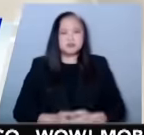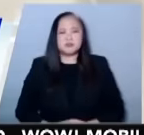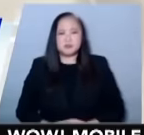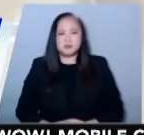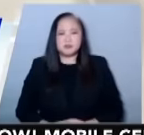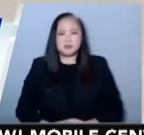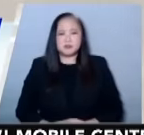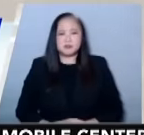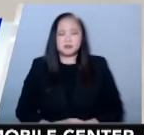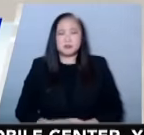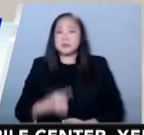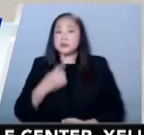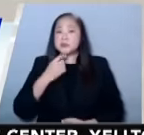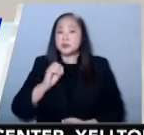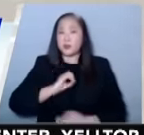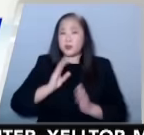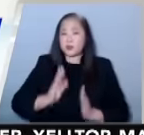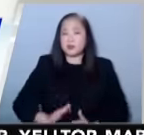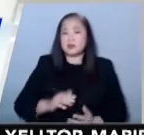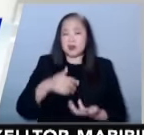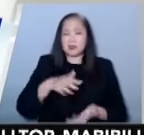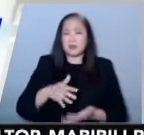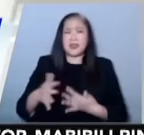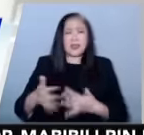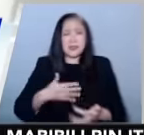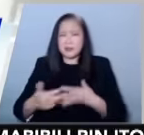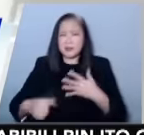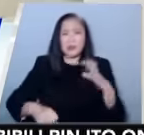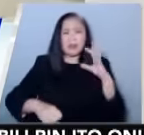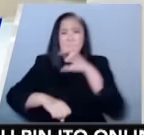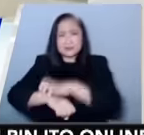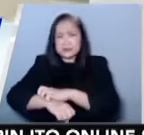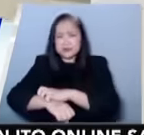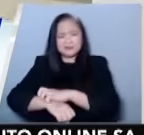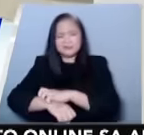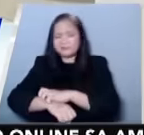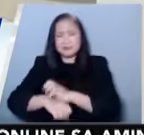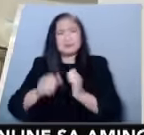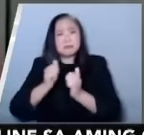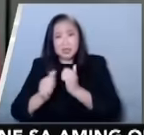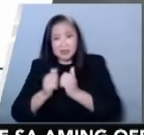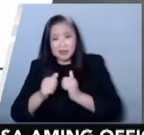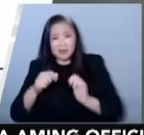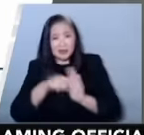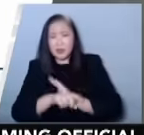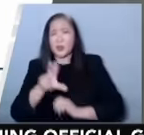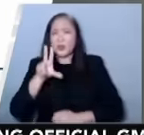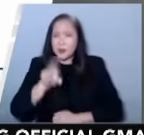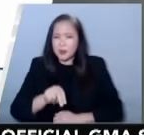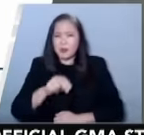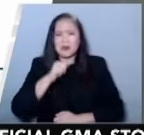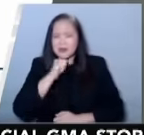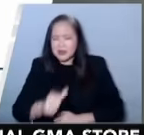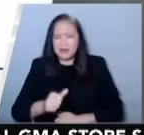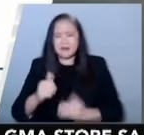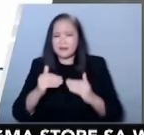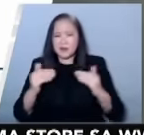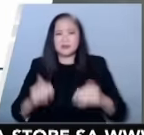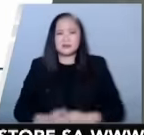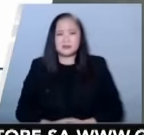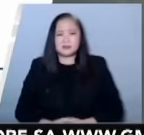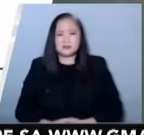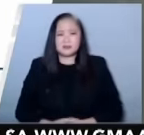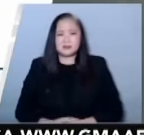aso na si Vina, kahit panangagat, hindi yun dahilan para brutal itong patayin. Ining komplainan talagang